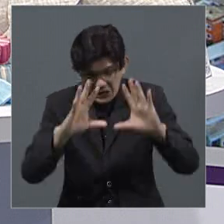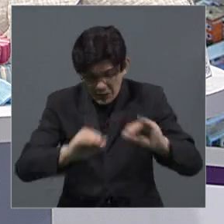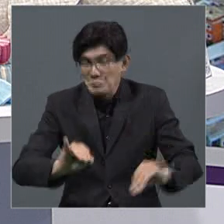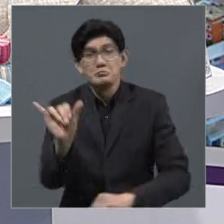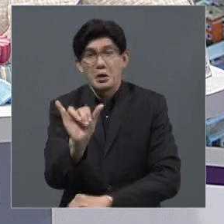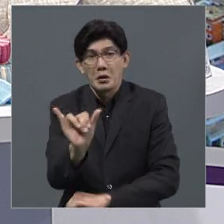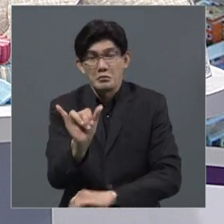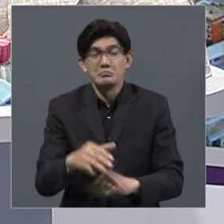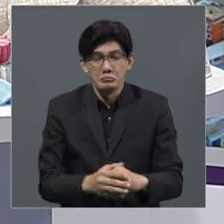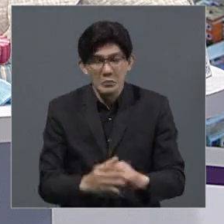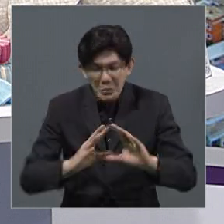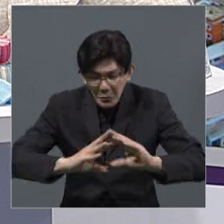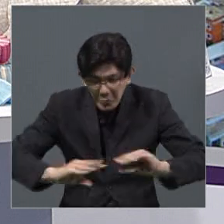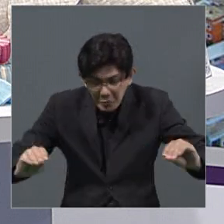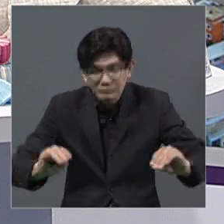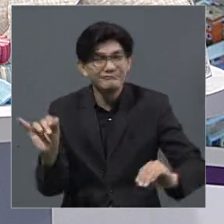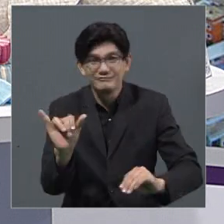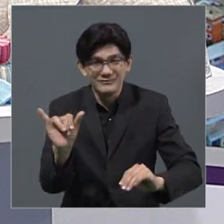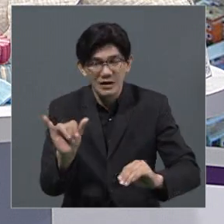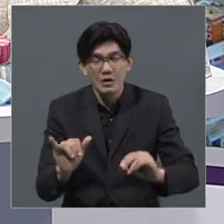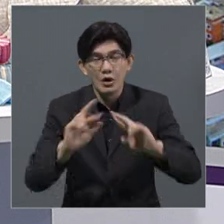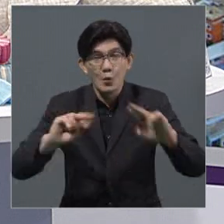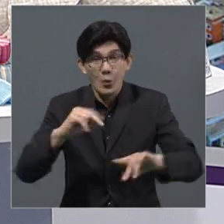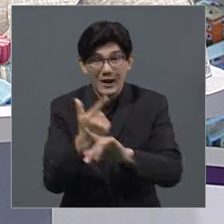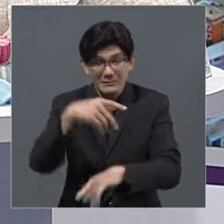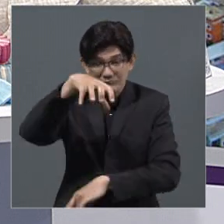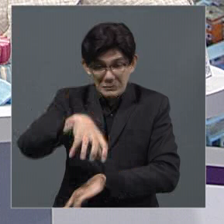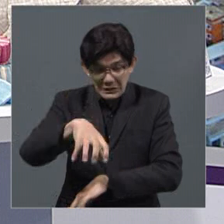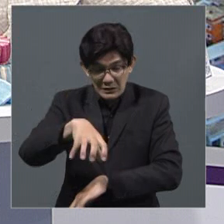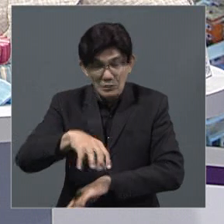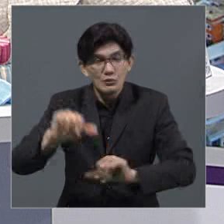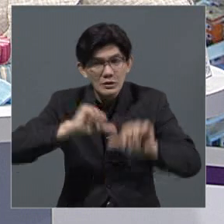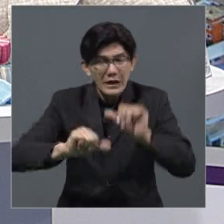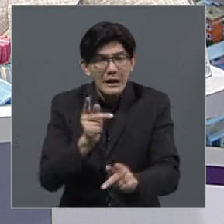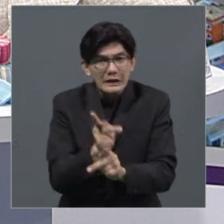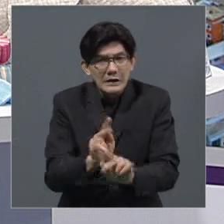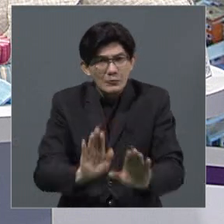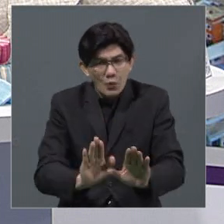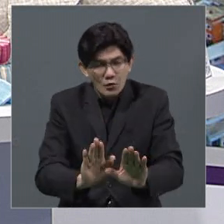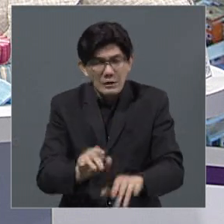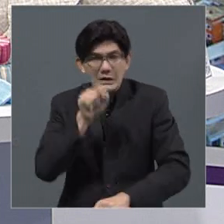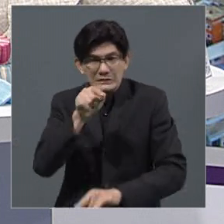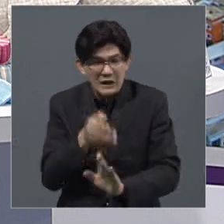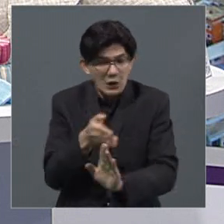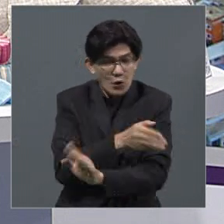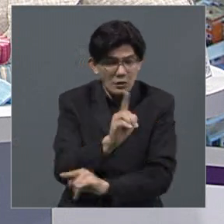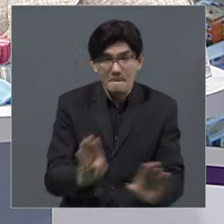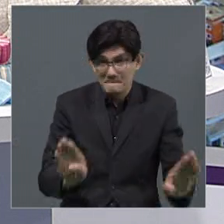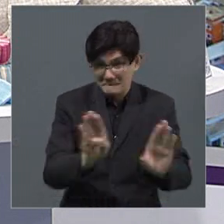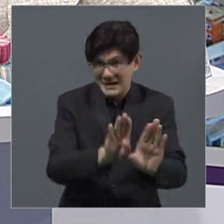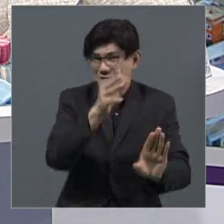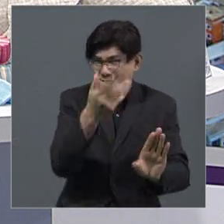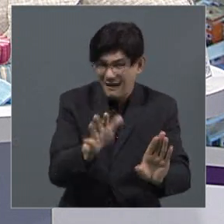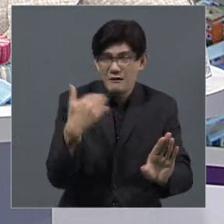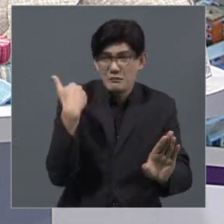รุ่นอยู่ได้ให้ดับสนิทลงได้นะคะเขาบอกว่าโรงงานแห่งนี้เนี่ยเป็นโรงงานเก็บสารเคมีที่ได้มีคำสั่งก่อนหน้านี ้ ให้ปิดกิจการไป